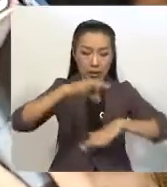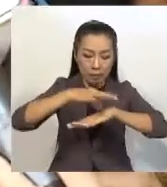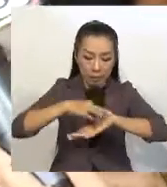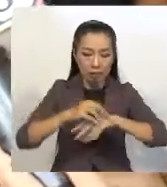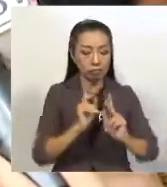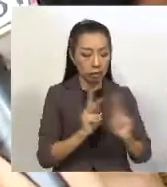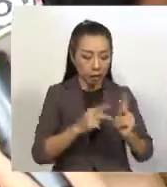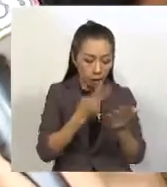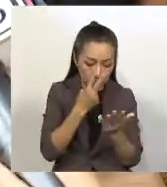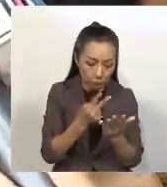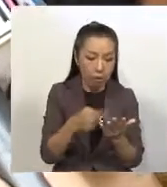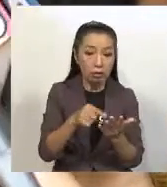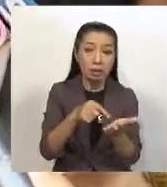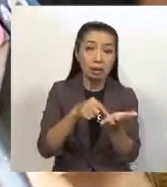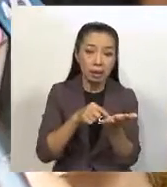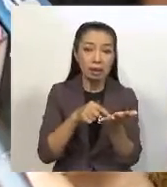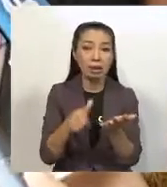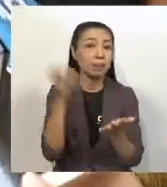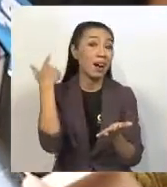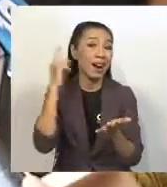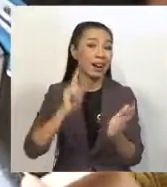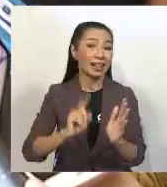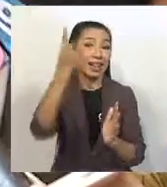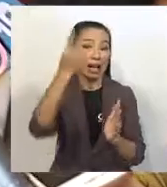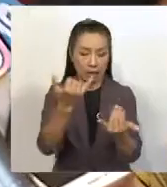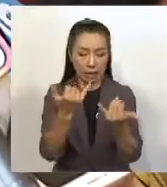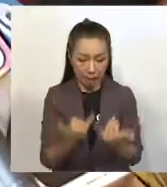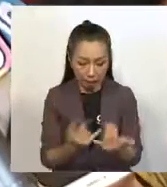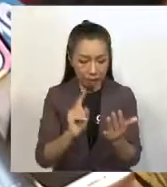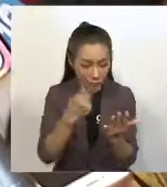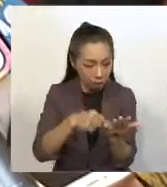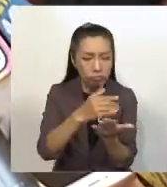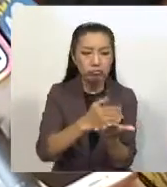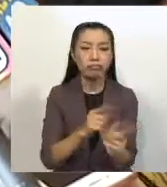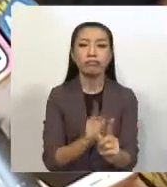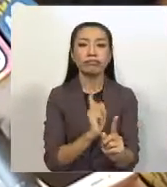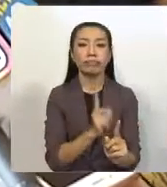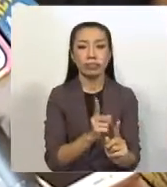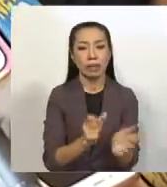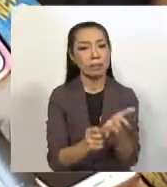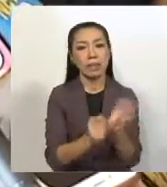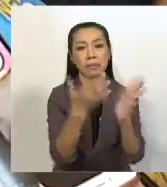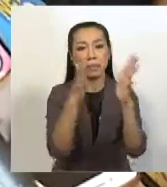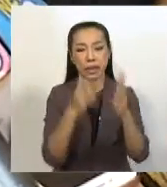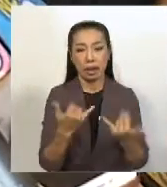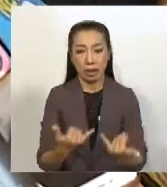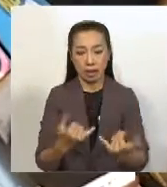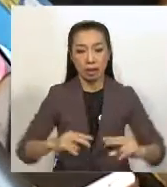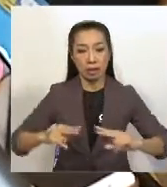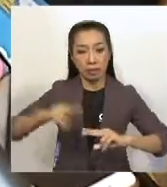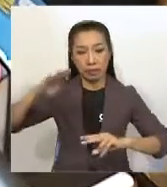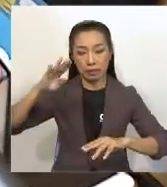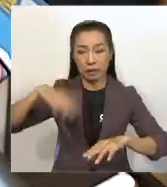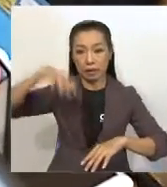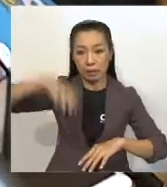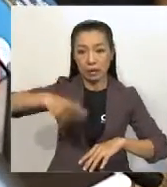รับแก้รายชื่อจากที่เคยส่งมาครั้งแรกและหลังจากนี้สำนักงานปลัดกระทรวงกลาโหมในฐานะเล